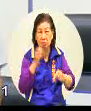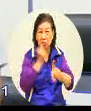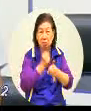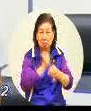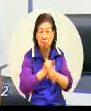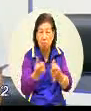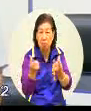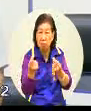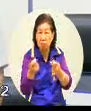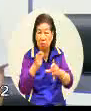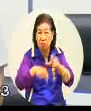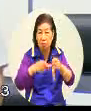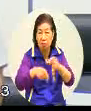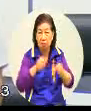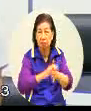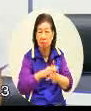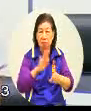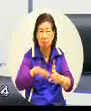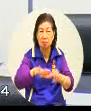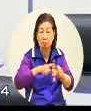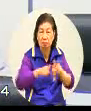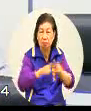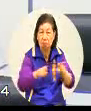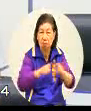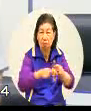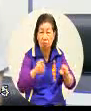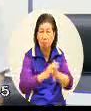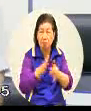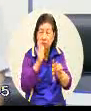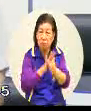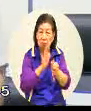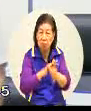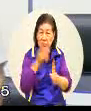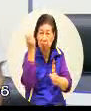滨河专业厂处理哦。处理了回收